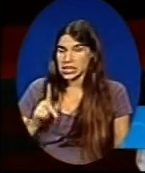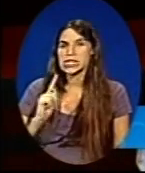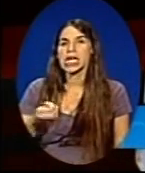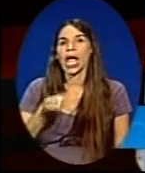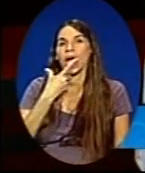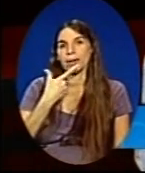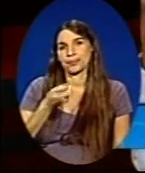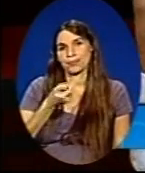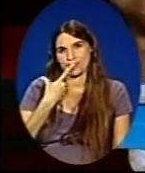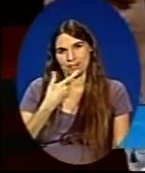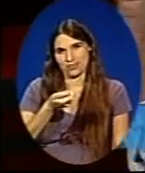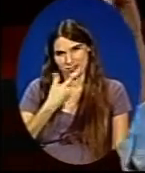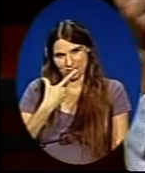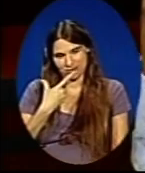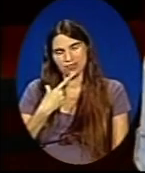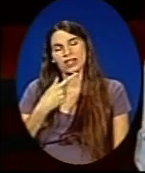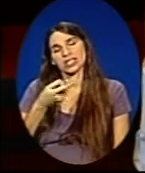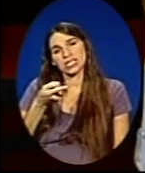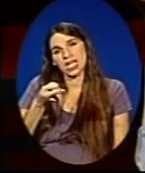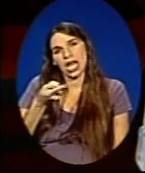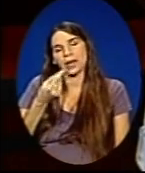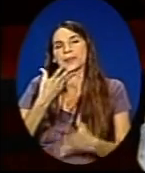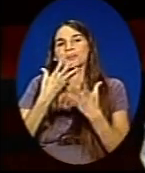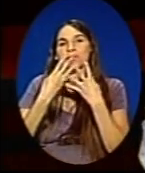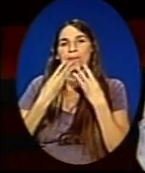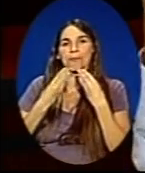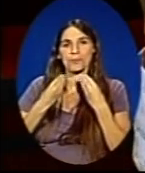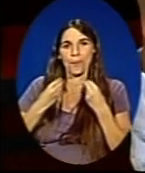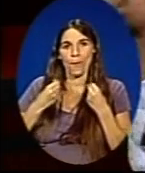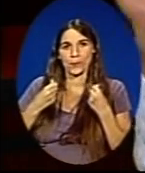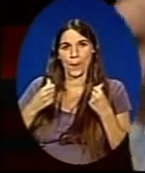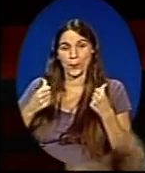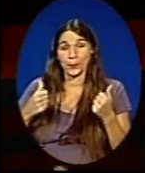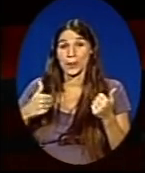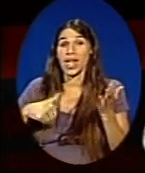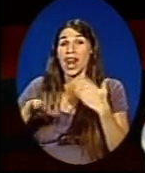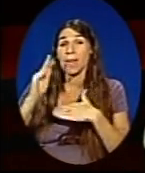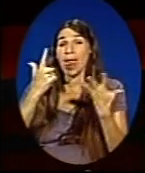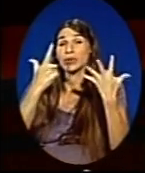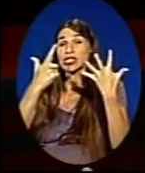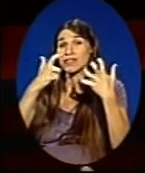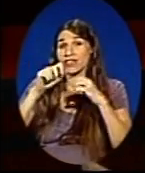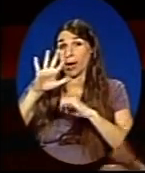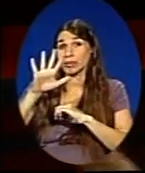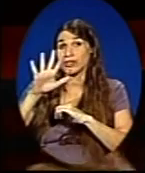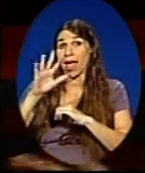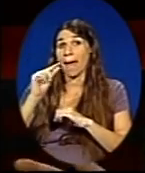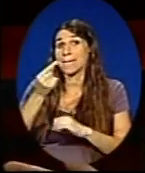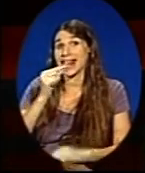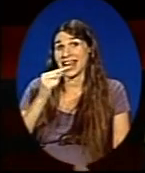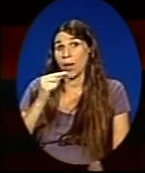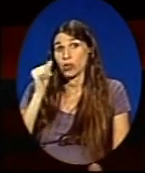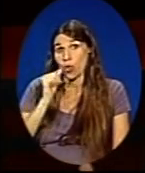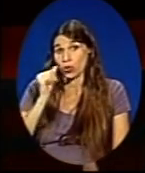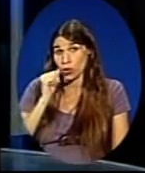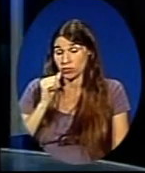בלחסניות, כלומר, אותם צורות שבהן זה מתמוסס בפה, וצריך למעלה מ-75 מיליגרם ליום. אז קודם כל זה תלוי